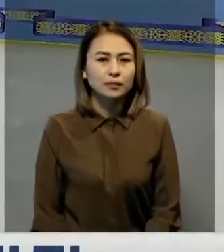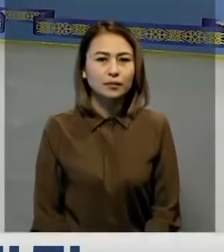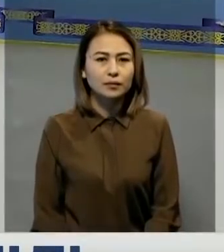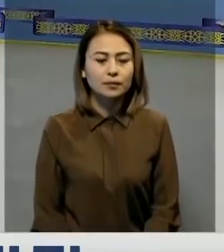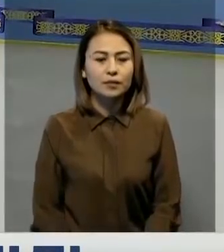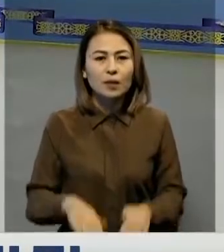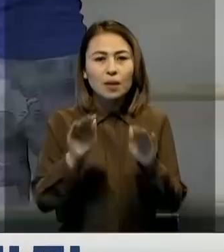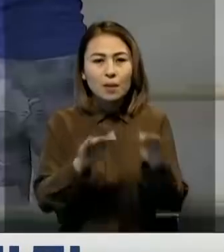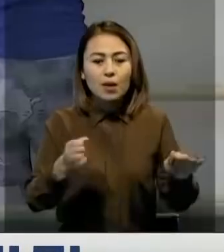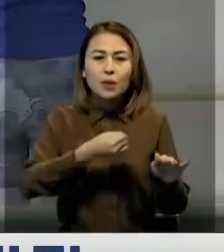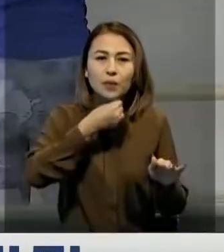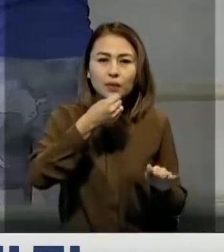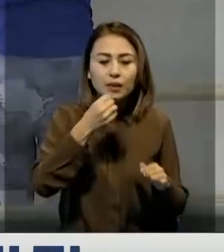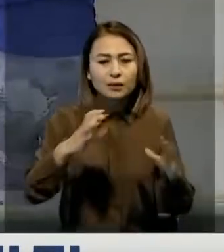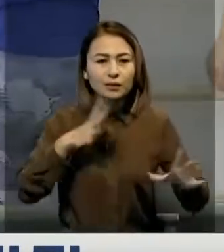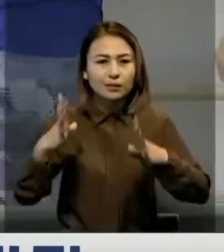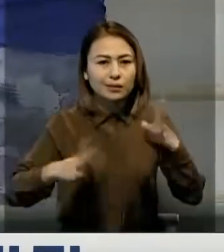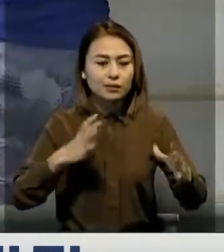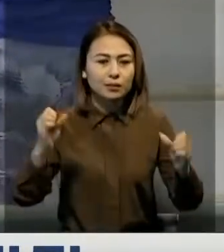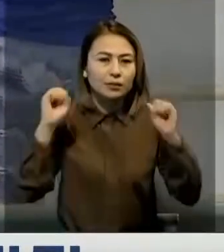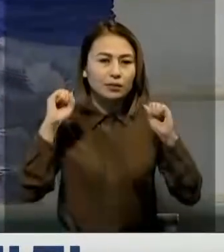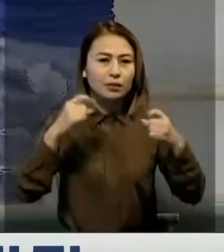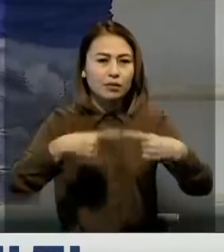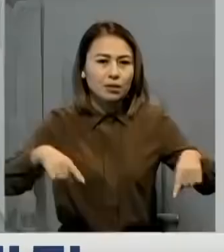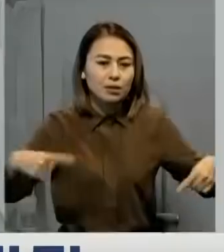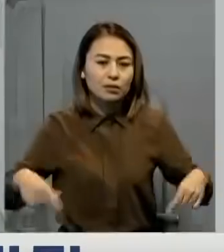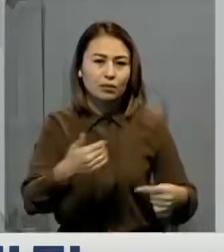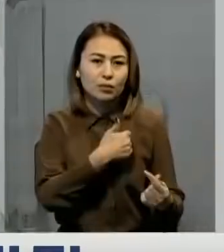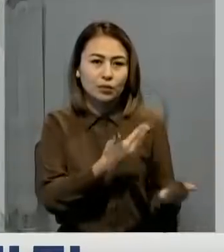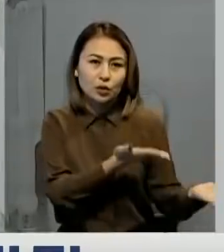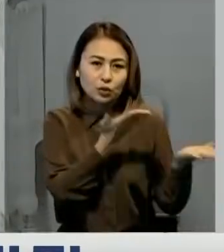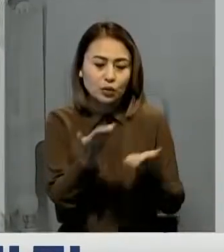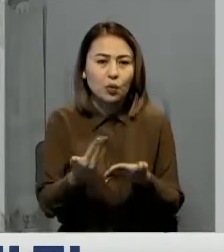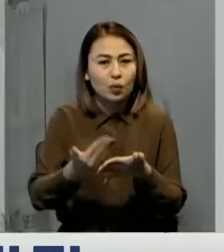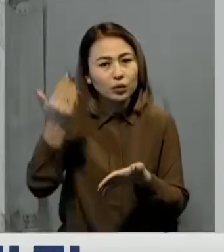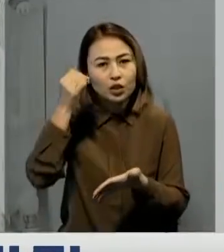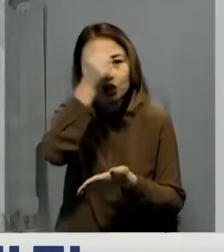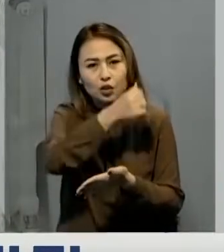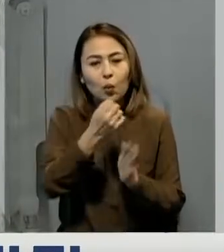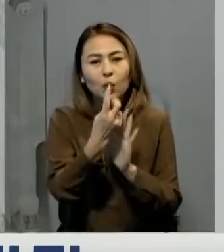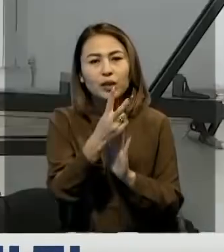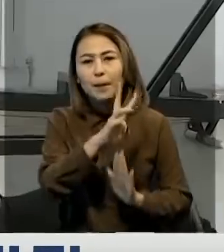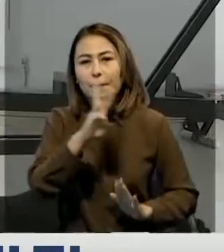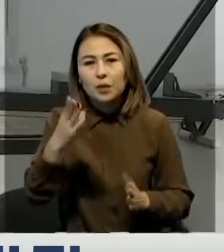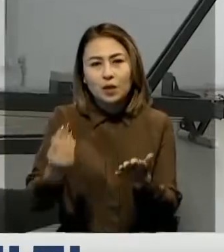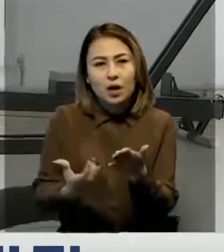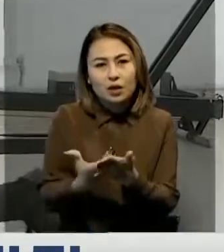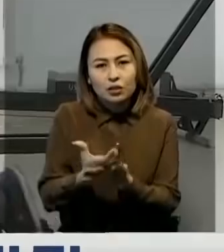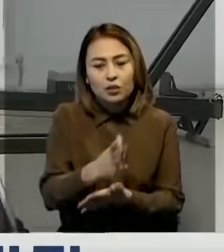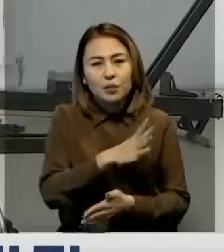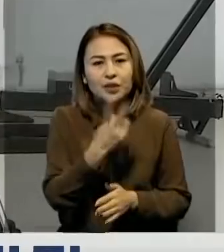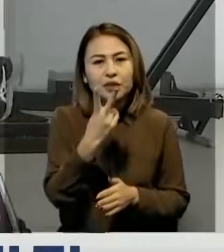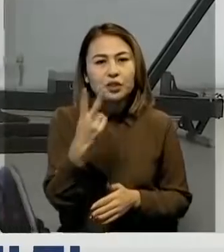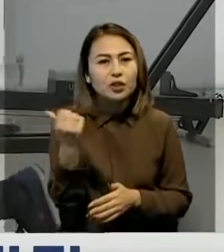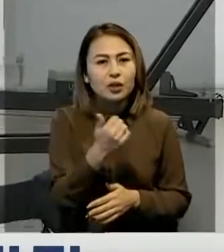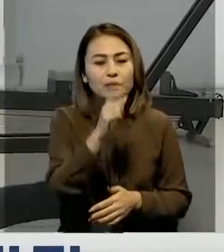Балалар мен жасөспірімдерді дене тәрбиесімен шұғылдануға барынша көп деп тарту үшін өткен жылы 212 миллион теңге бөлініп, 2,5 мыңдай